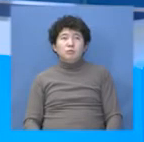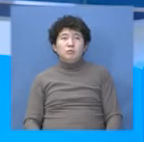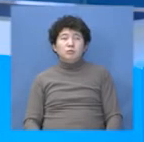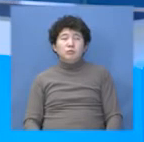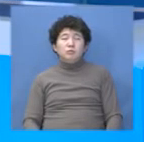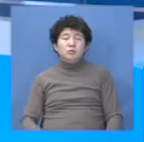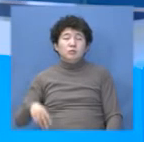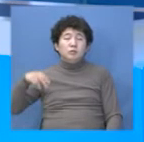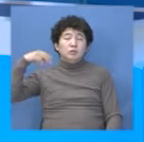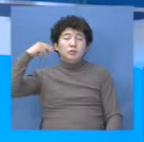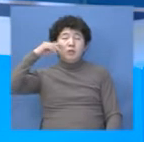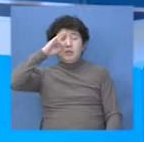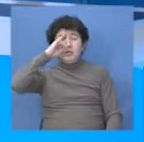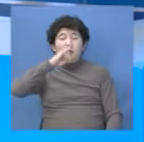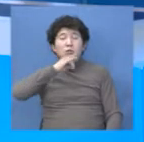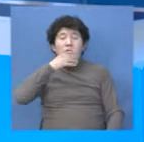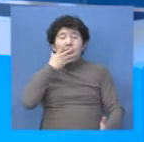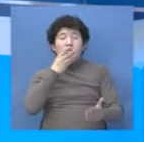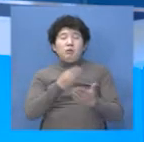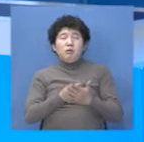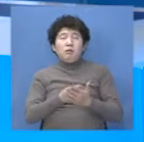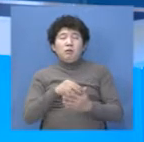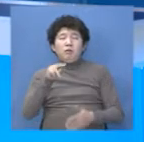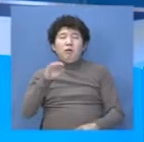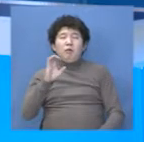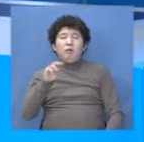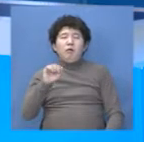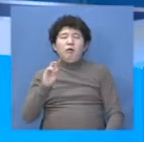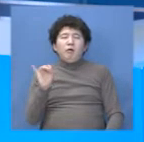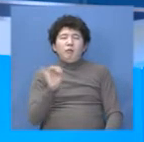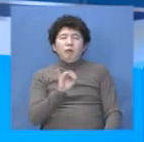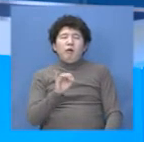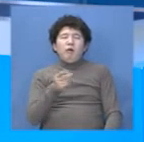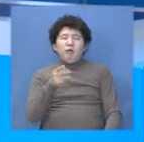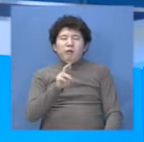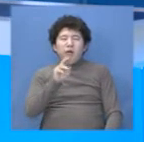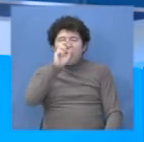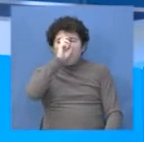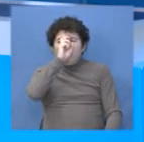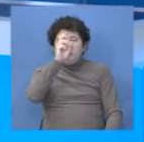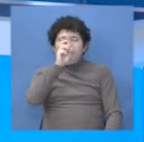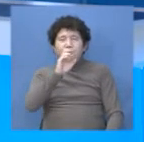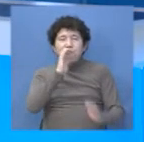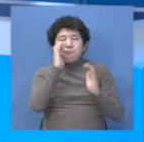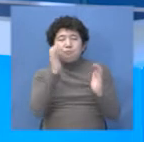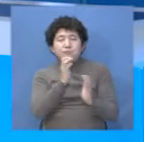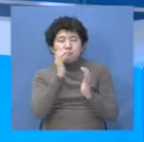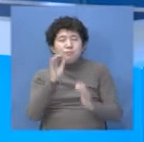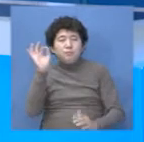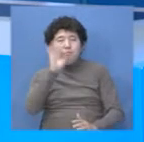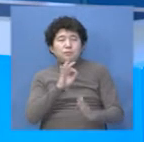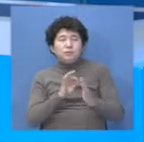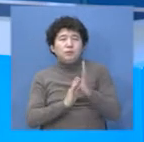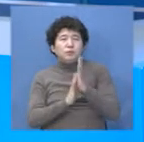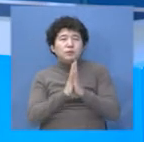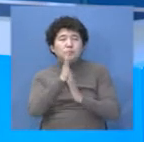Касым Жомарт Токаев в своем послании отметил, что безусловным приоритетом для государства является забота о подрастающем поколении.